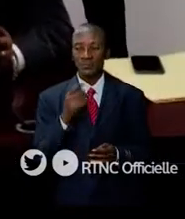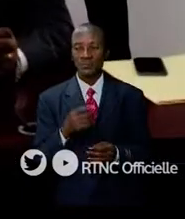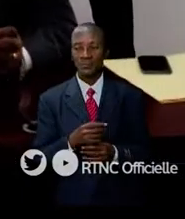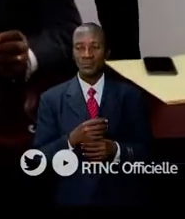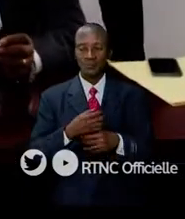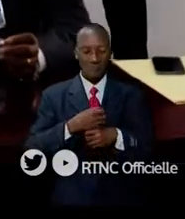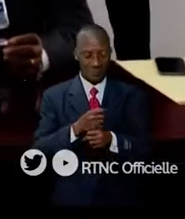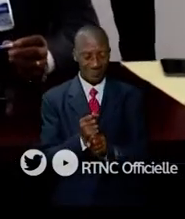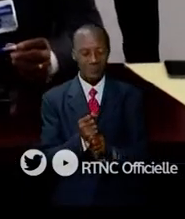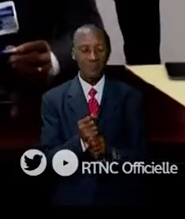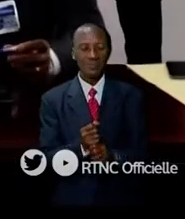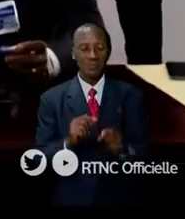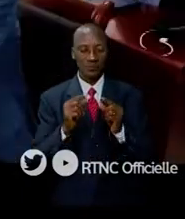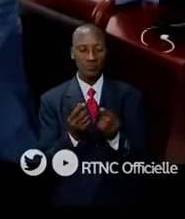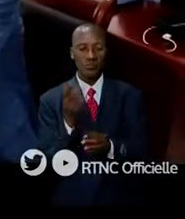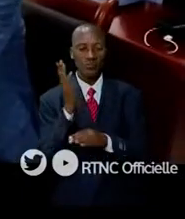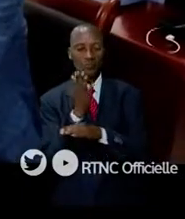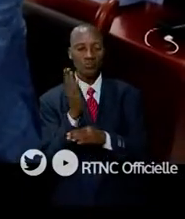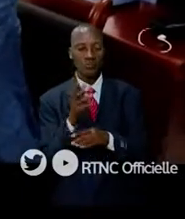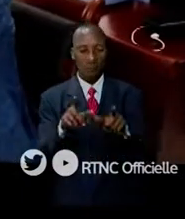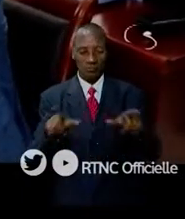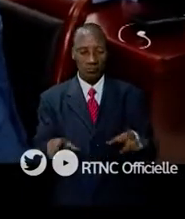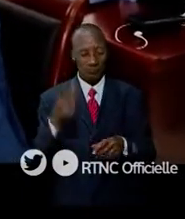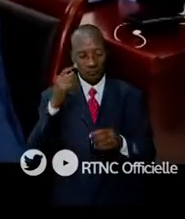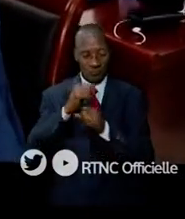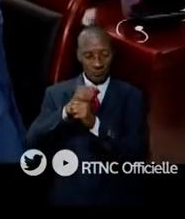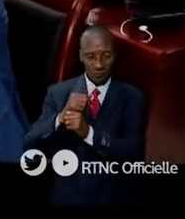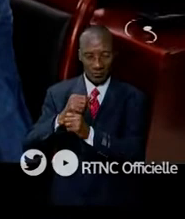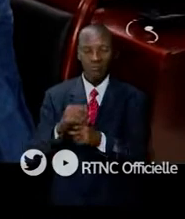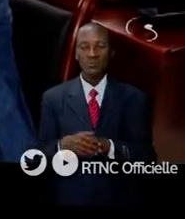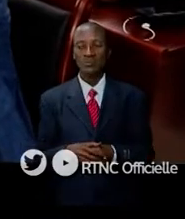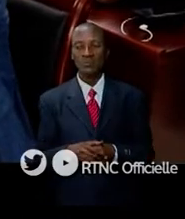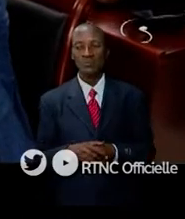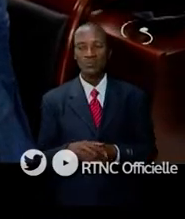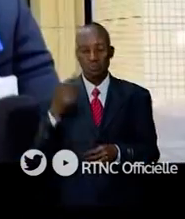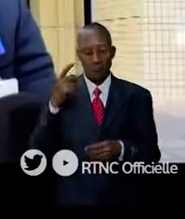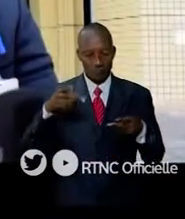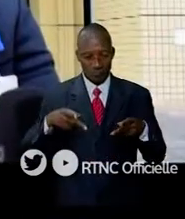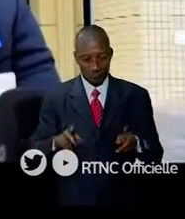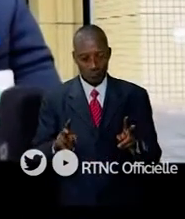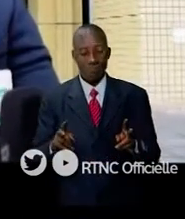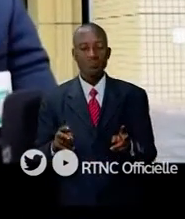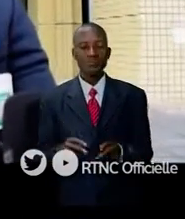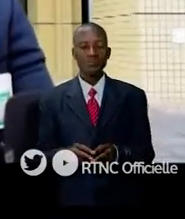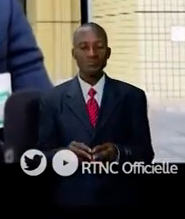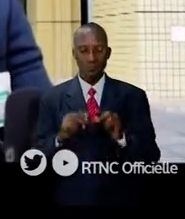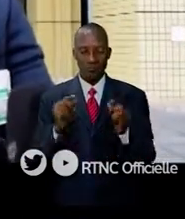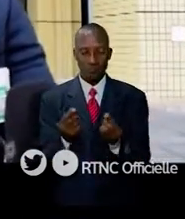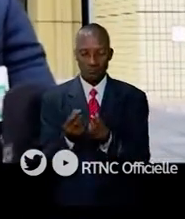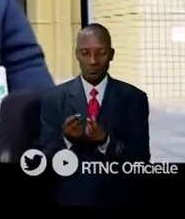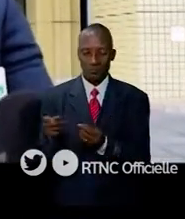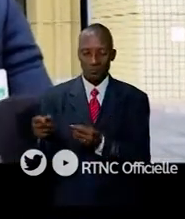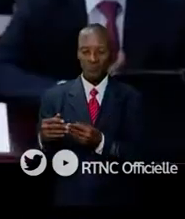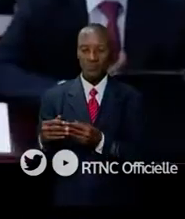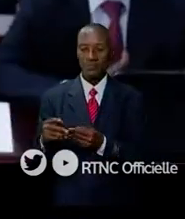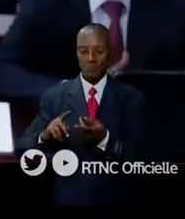les conseils locaux de sécurité afin de permettre une certaine proximité entre les forces de l'ordre,